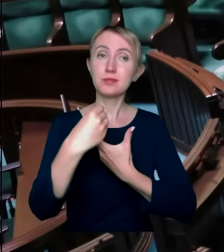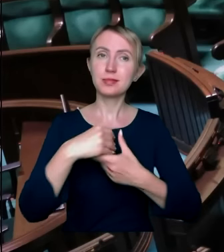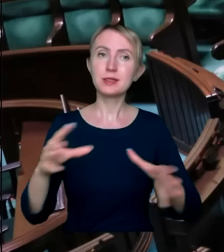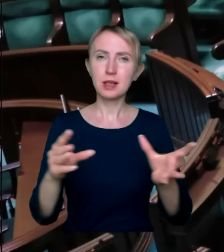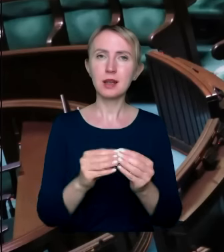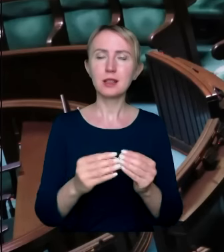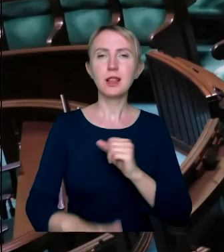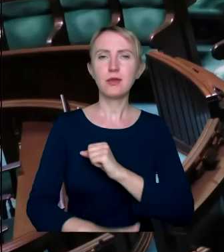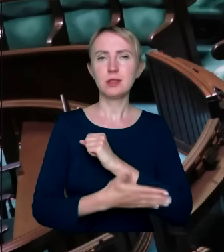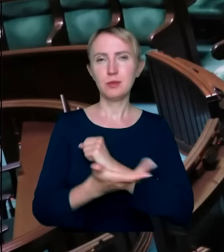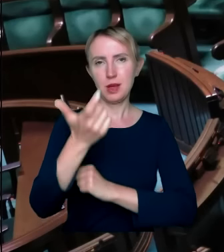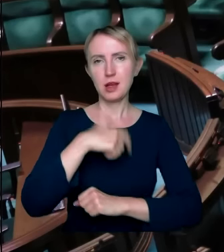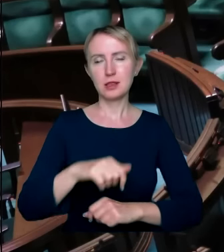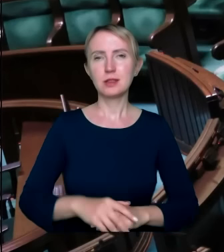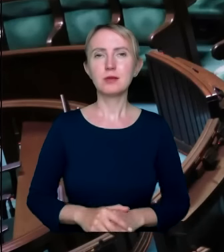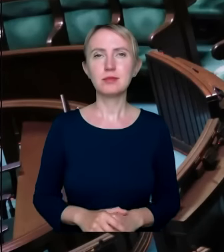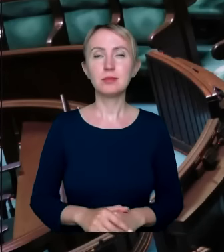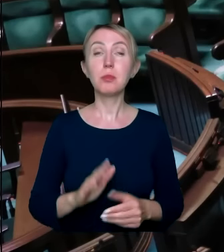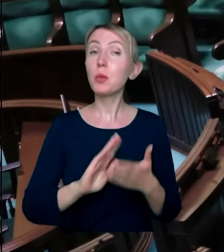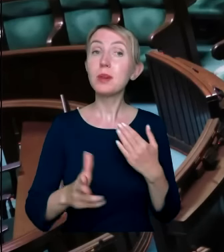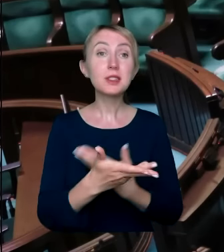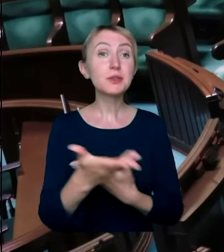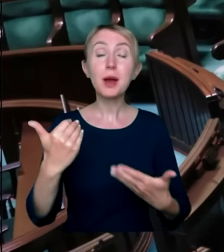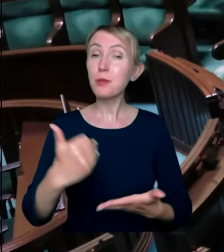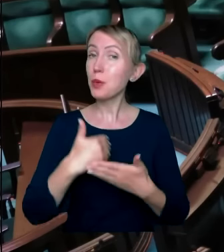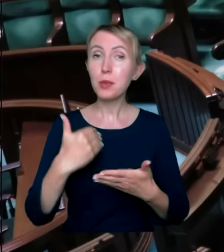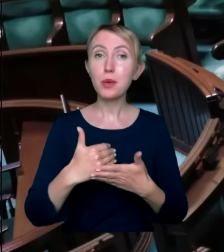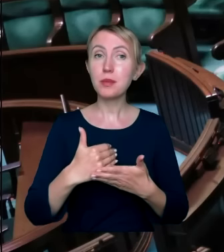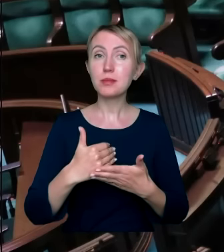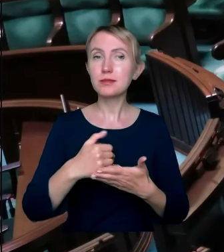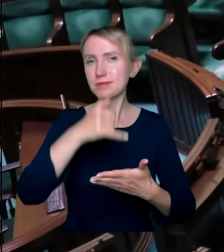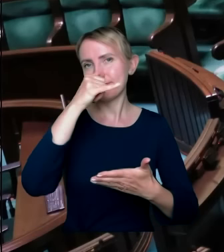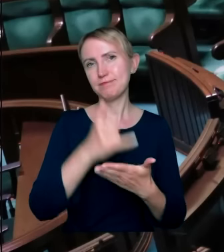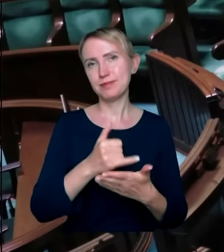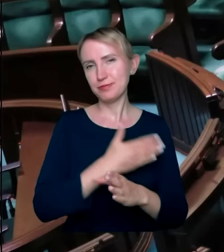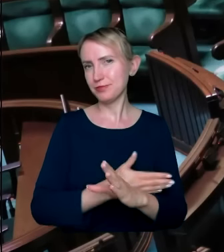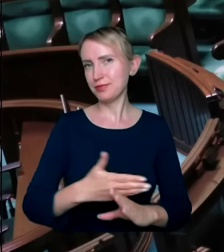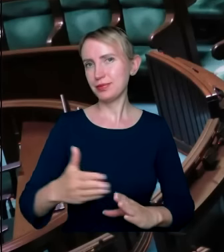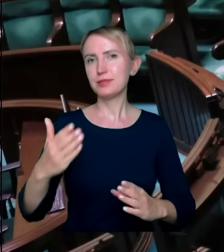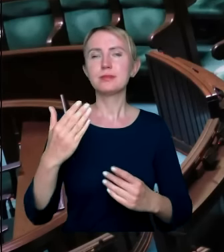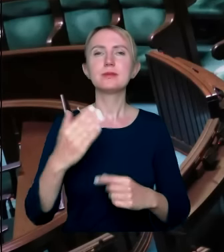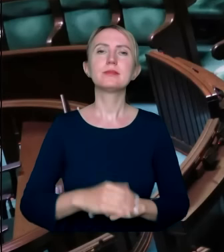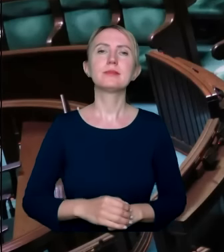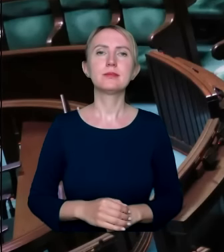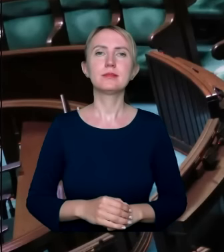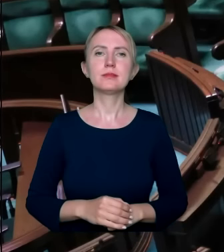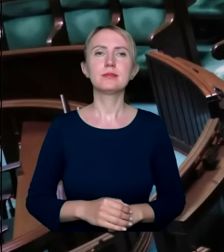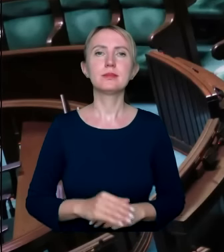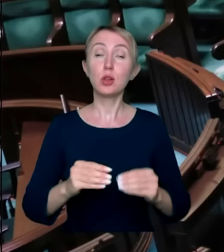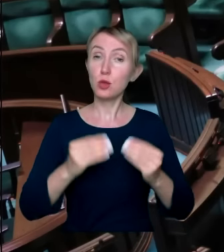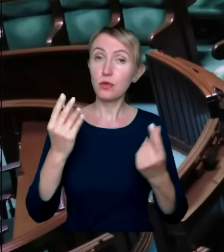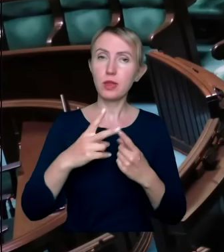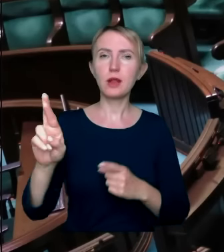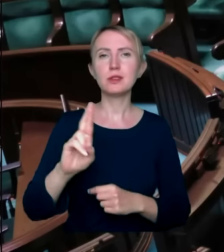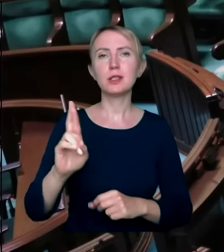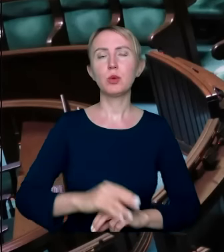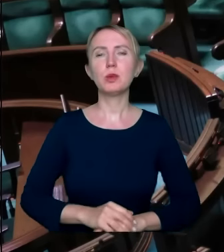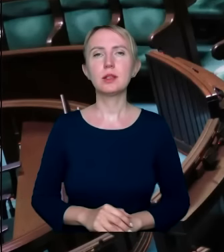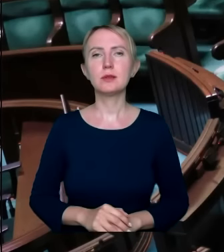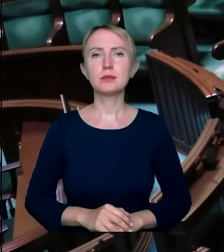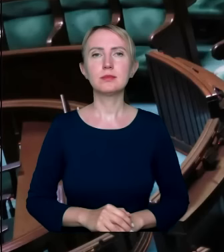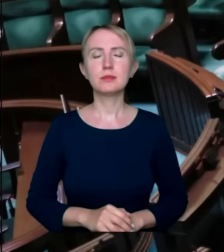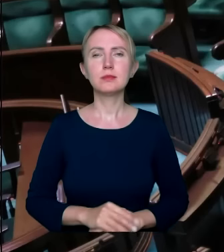za wsparcie, bo to bez państwa pomocy nie byłaby możliwość tworzenia i trwania i rozwoju Telewizji Republika. Raz